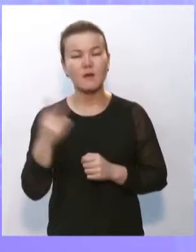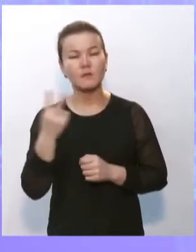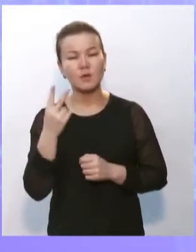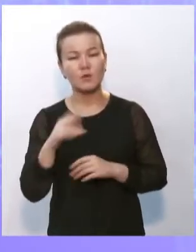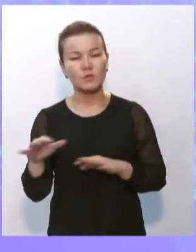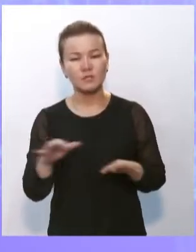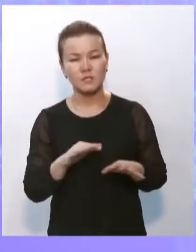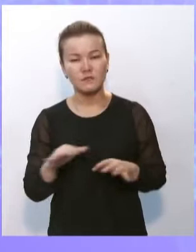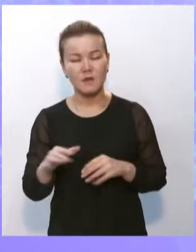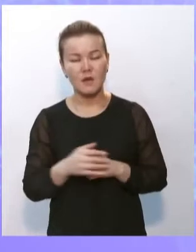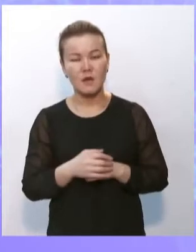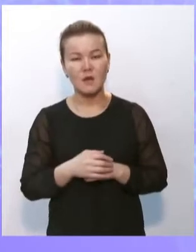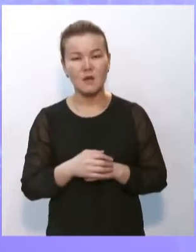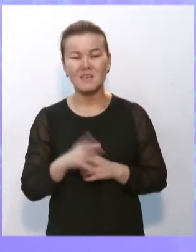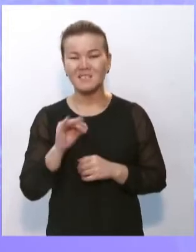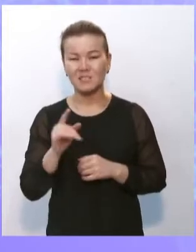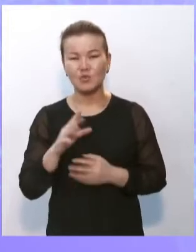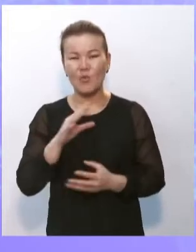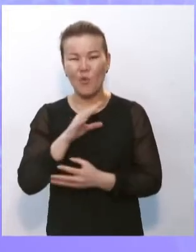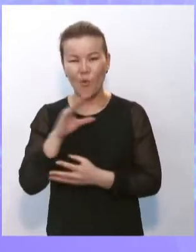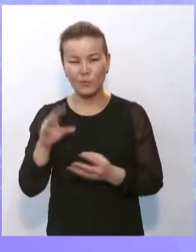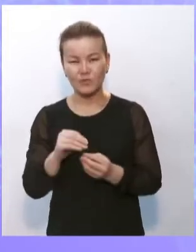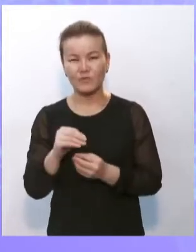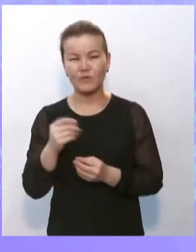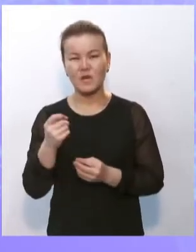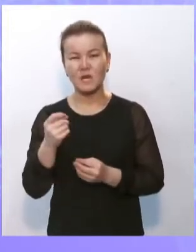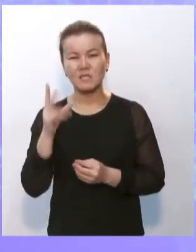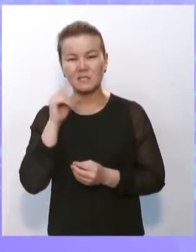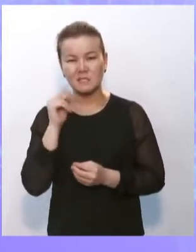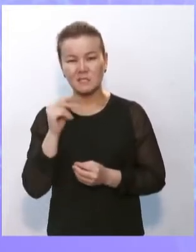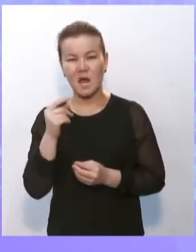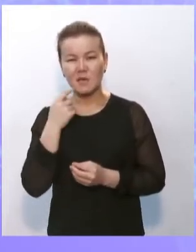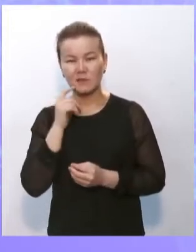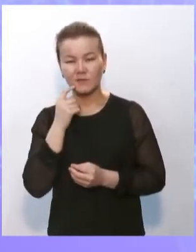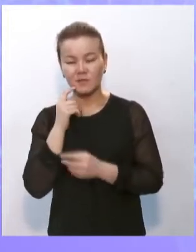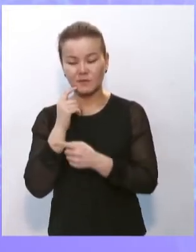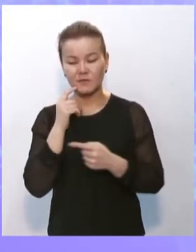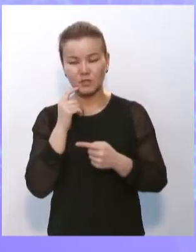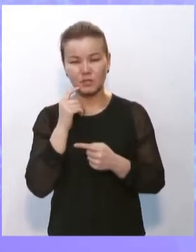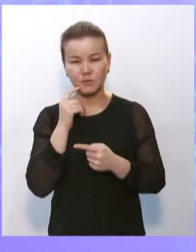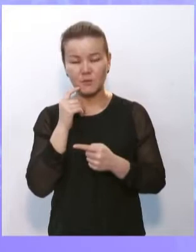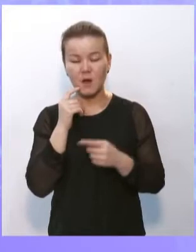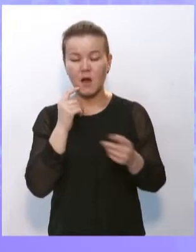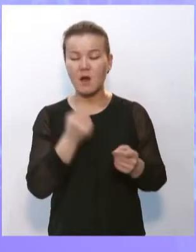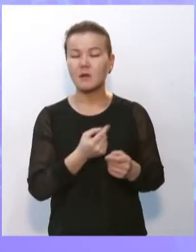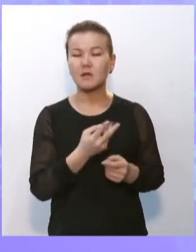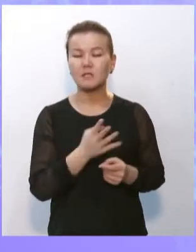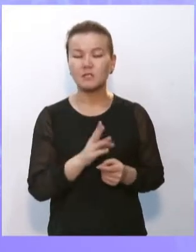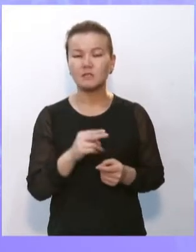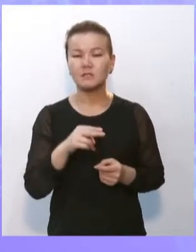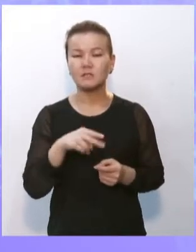действие из общего числа конфет вычтем количество для